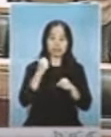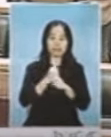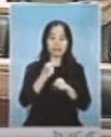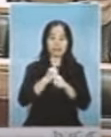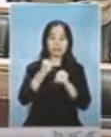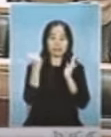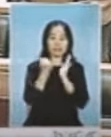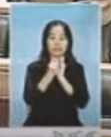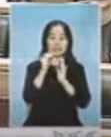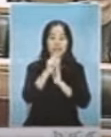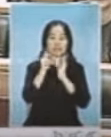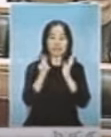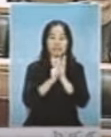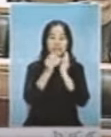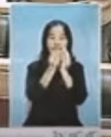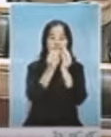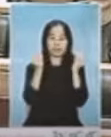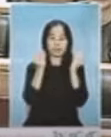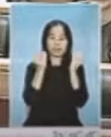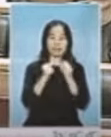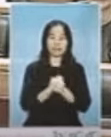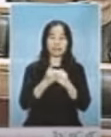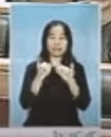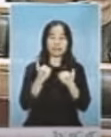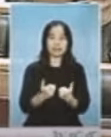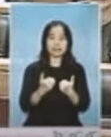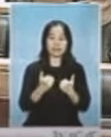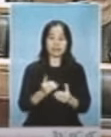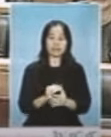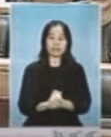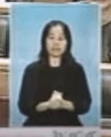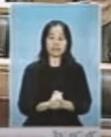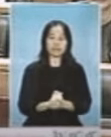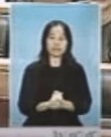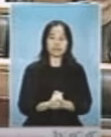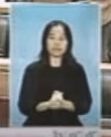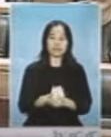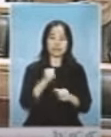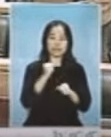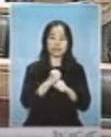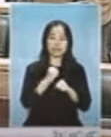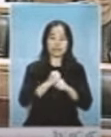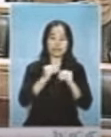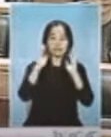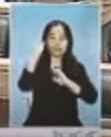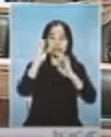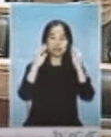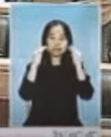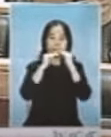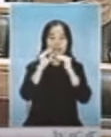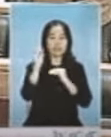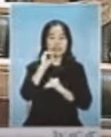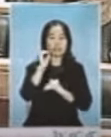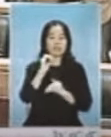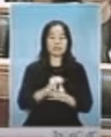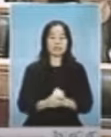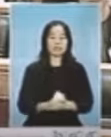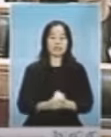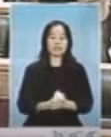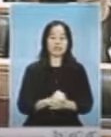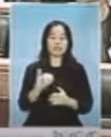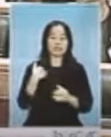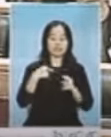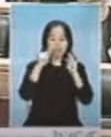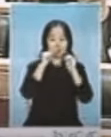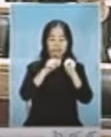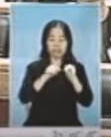ฎหมายรัฐธรรมนูญฉบับปัจจุบันที่มันไม่เป็นประชาธิปไตยหลายๆมาต